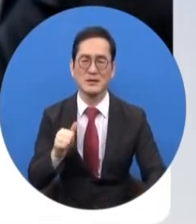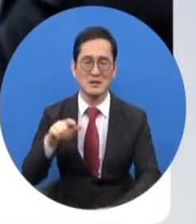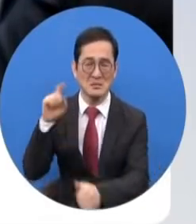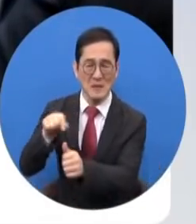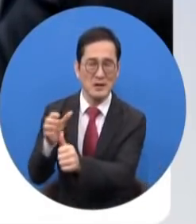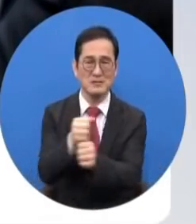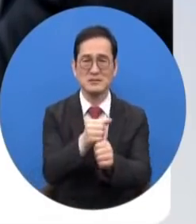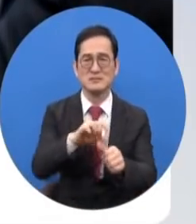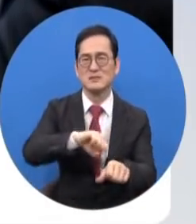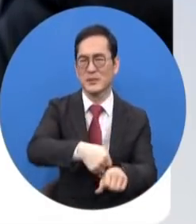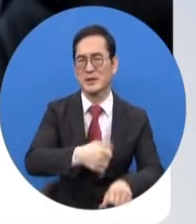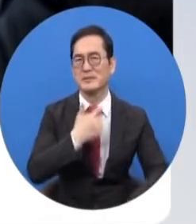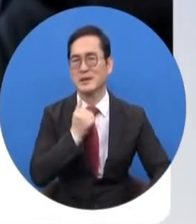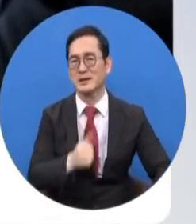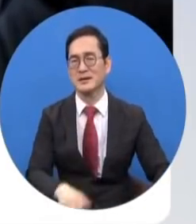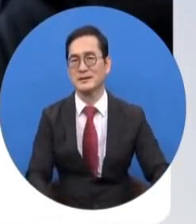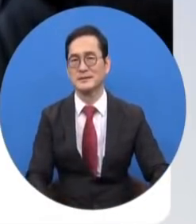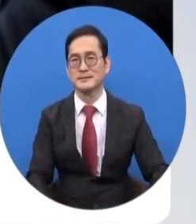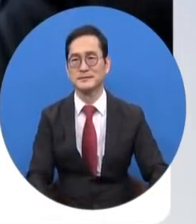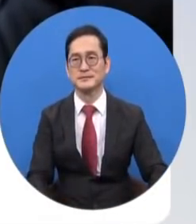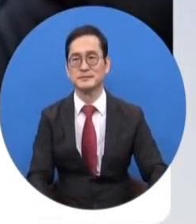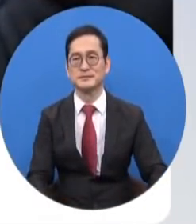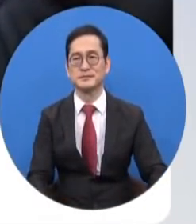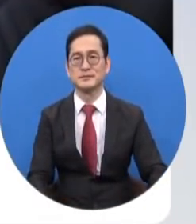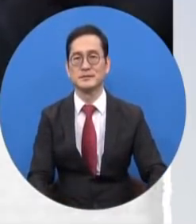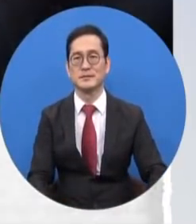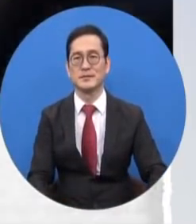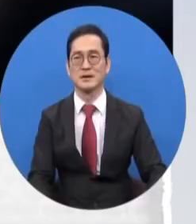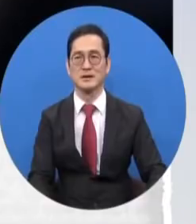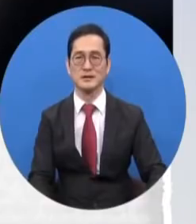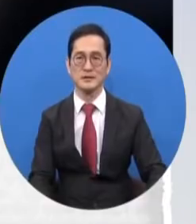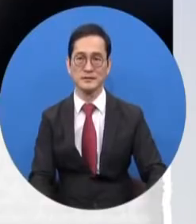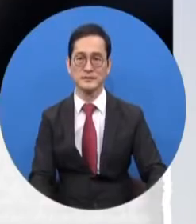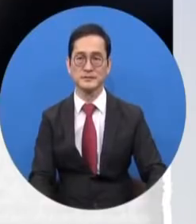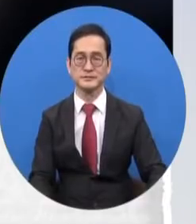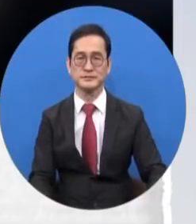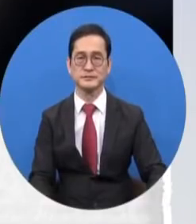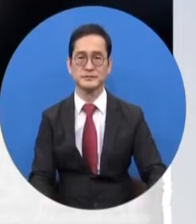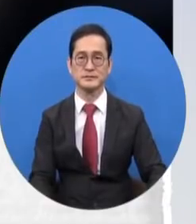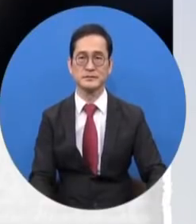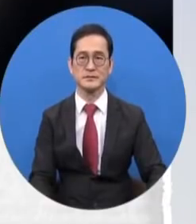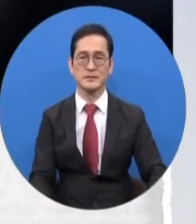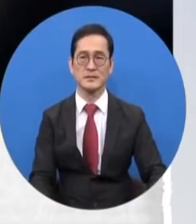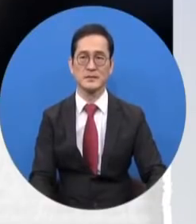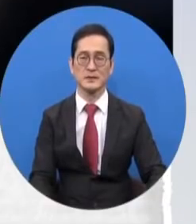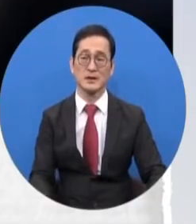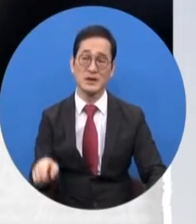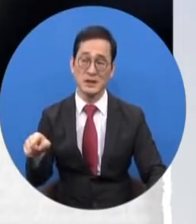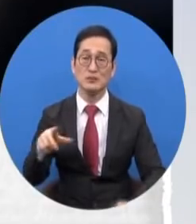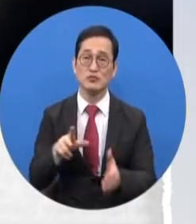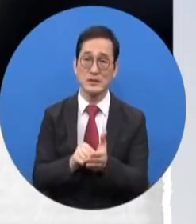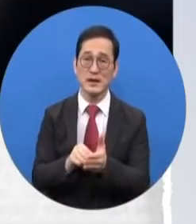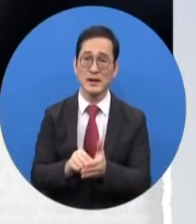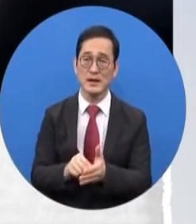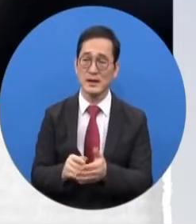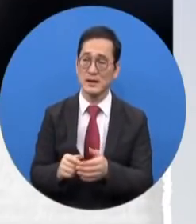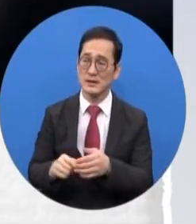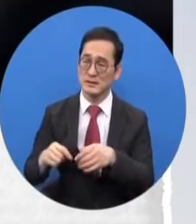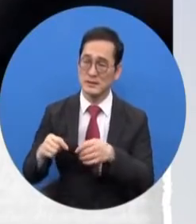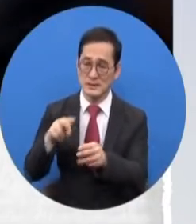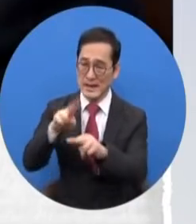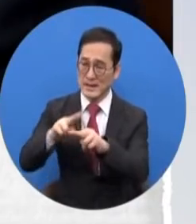맞는 인사를 임명하기 위한 조정 과정이 법적 판단이 대상이 될 것인가 아마 처음으로 문제가 된 사안으로 기억을 하는데